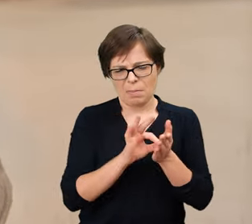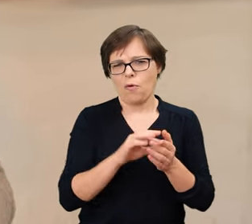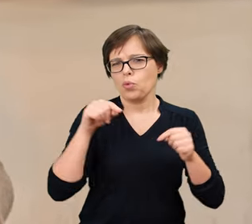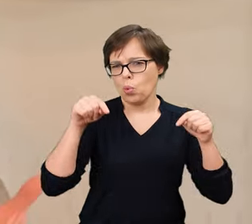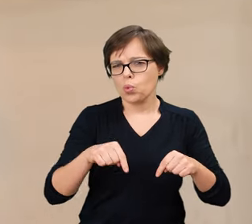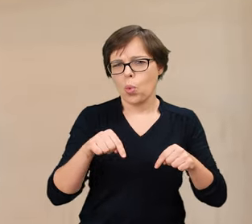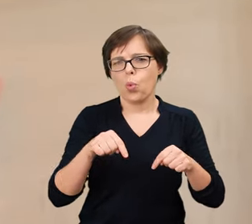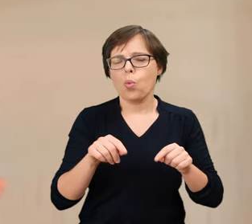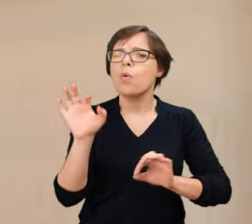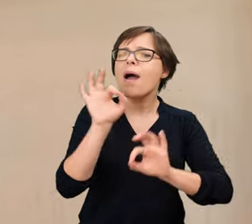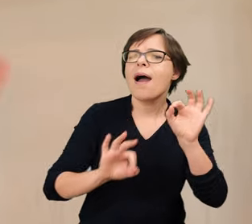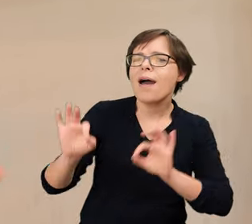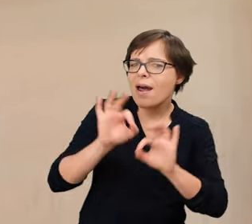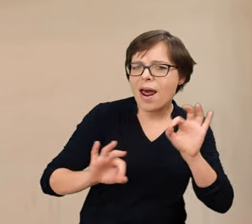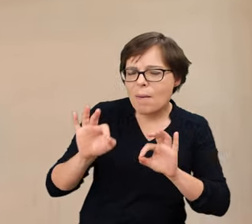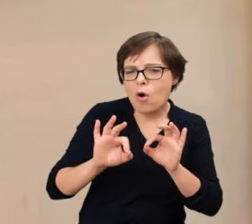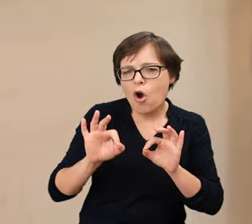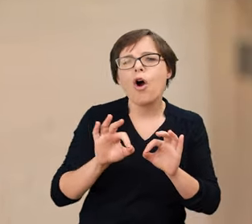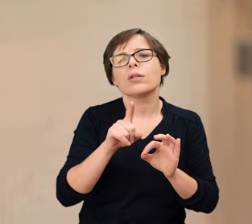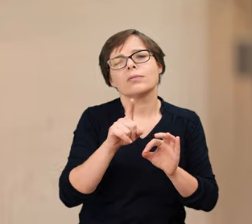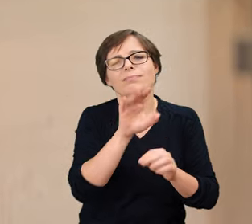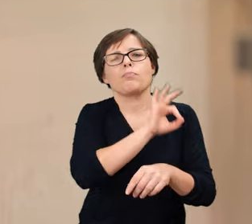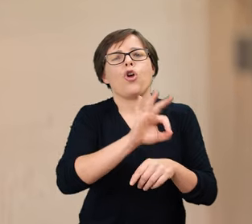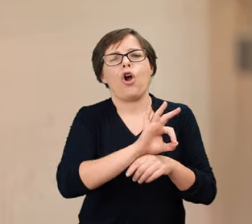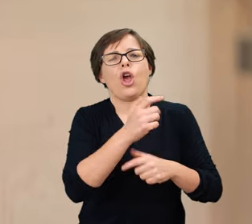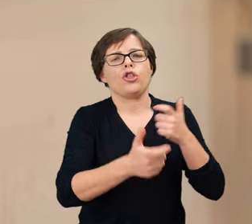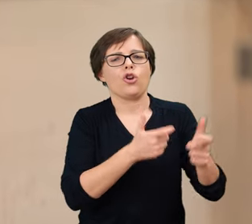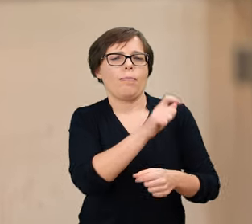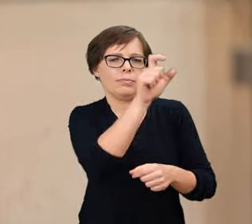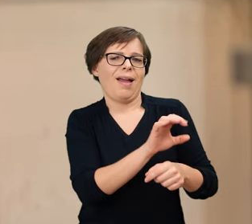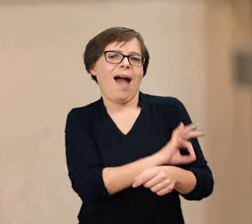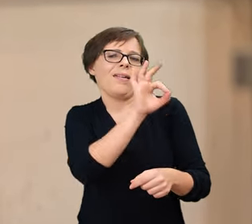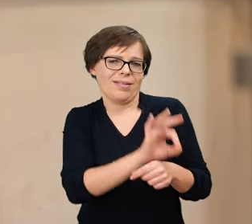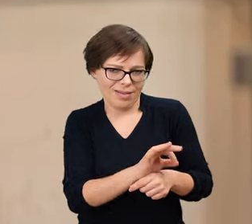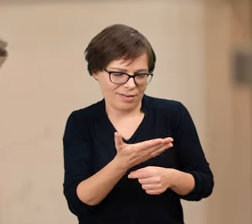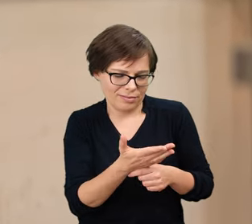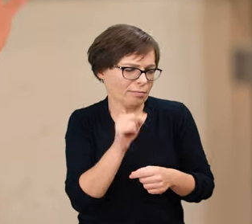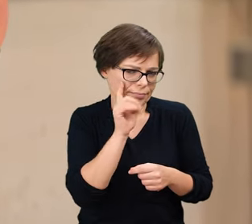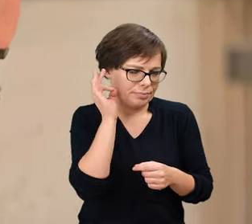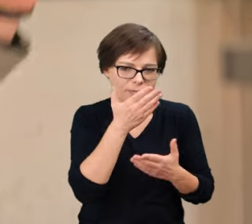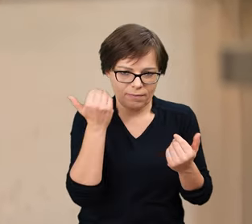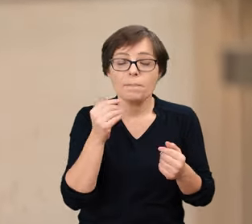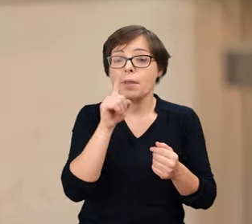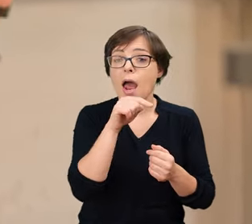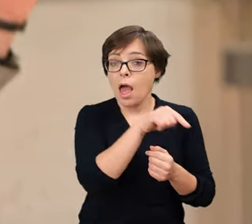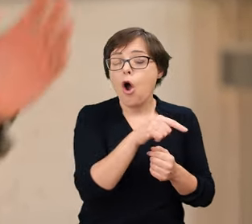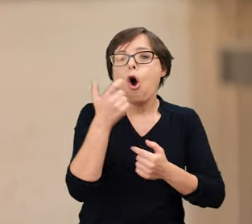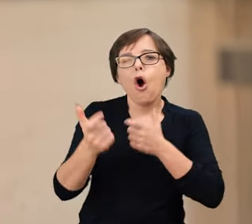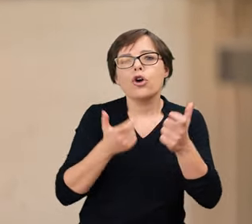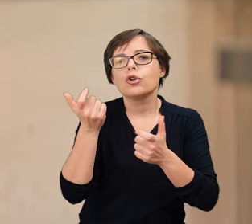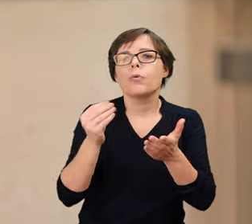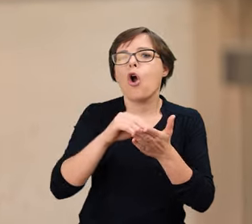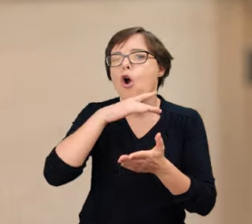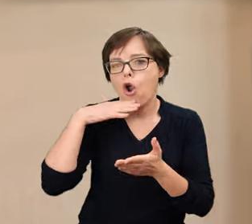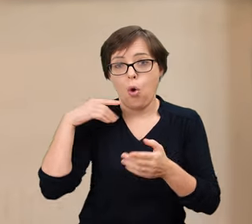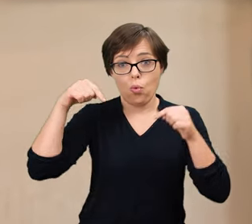z pewnością to mieszkanie było przeprojektowywane przez kogoś, kto się doskonale na tych sprawach znał, były wprowadzone kolory. Tu był bordowy,